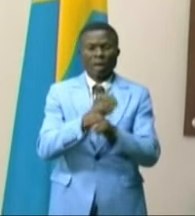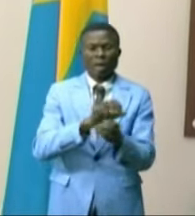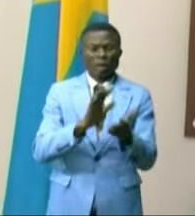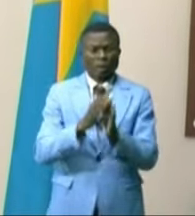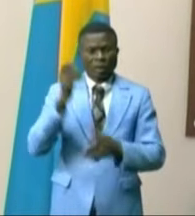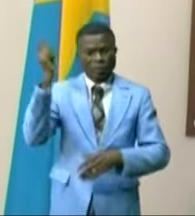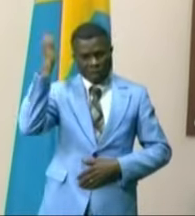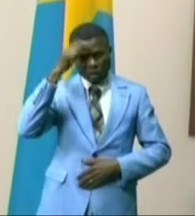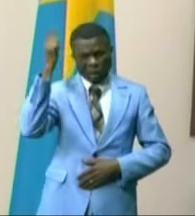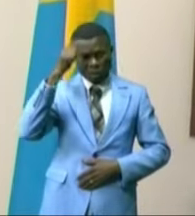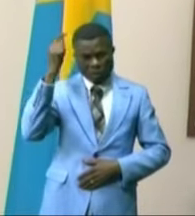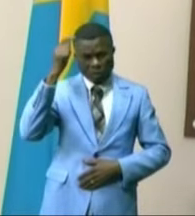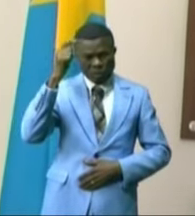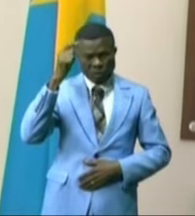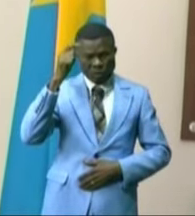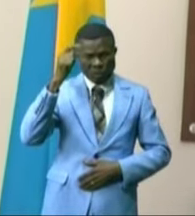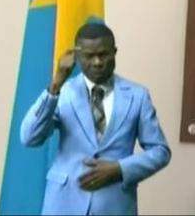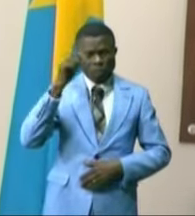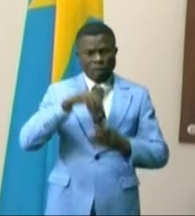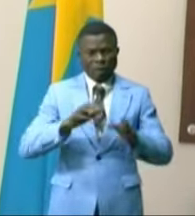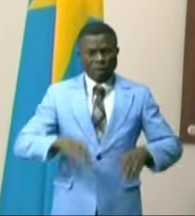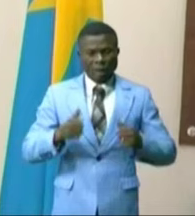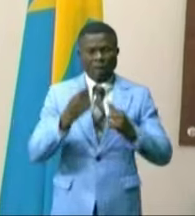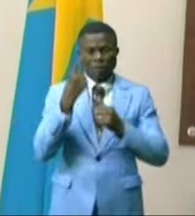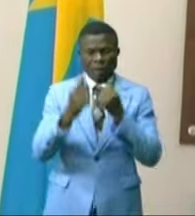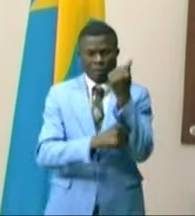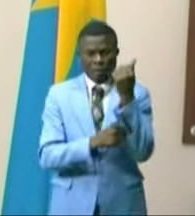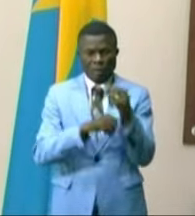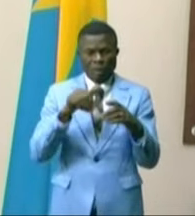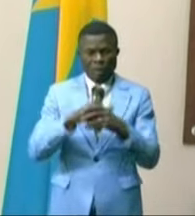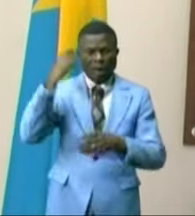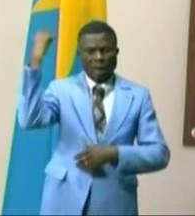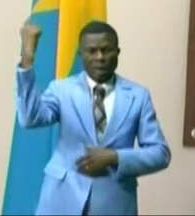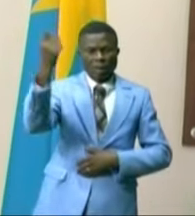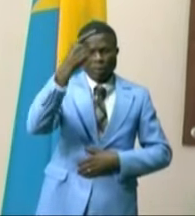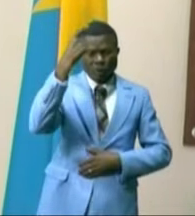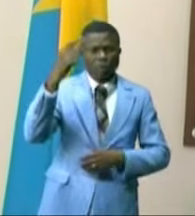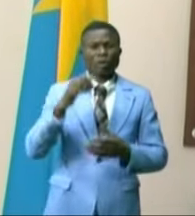sagesse dans la vie de toute personne dans notre planète.